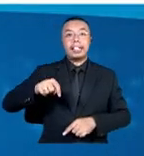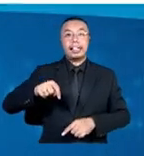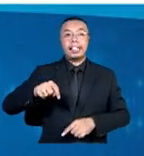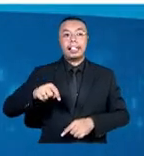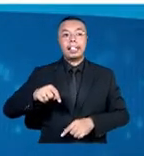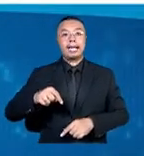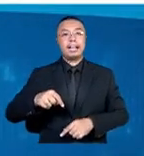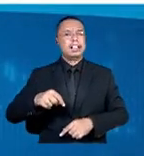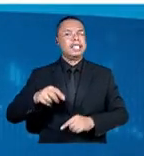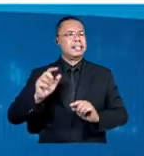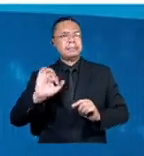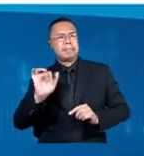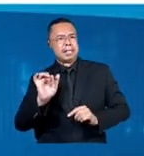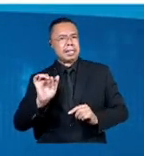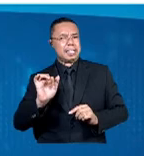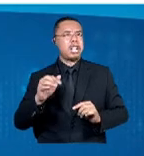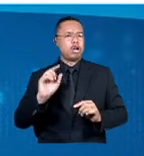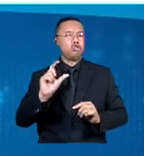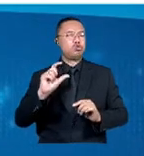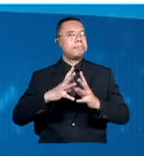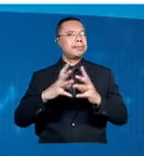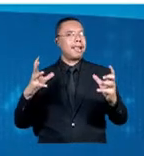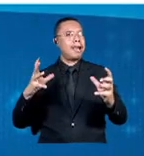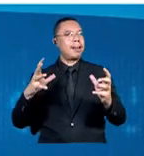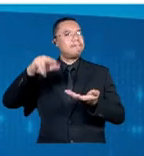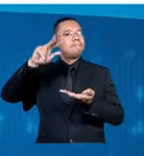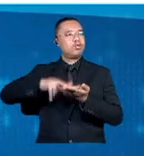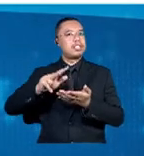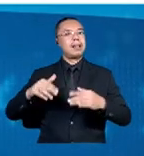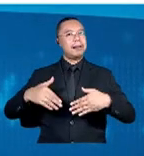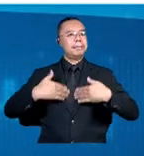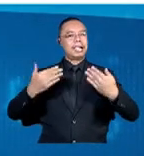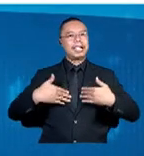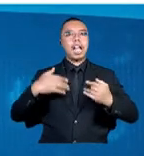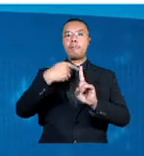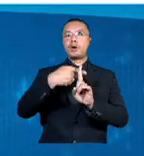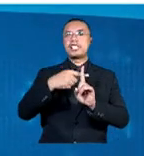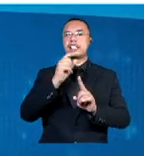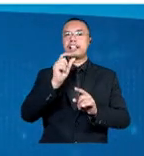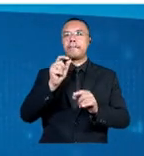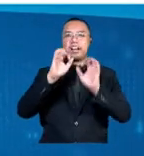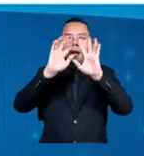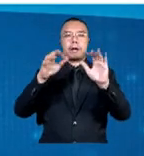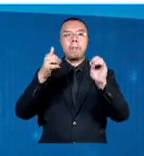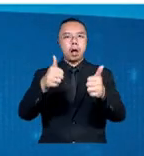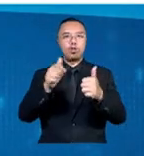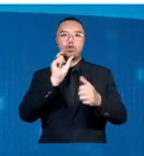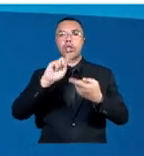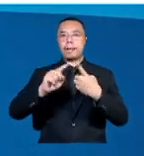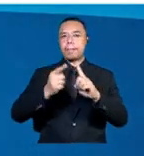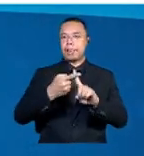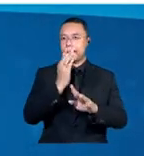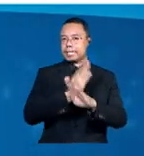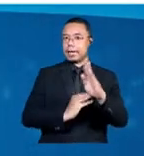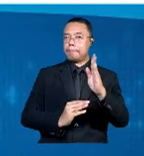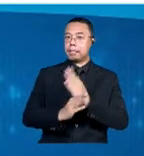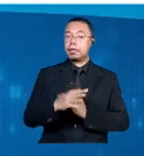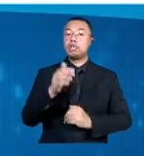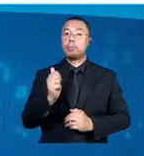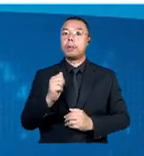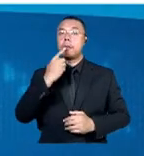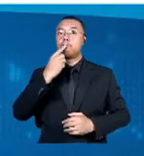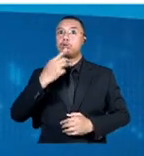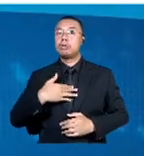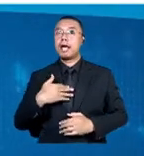Disabilitas langkah yang nampaknya cukup besar sekali ya dan bahagia, positif sekali, kabar yang baik sekali untuk teman-teman disabilitas supaya